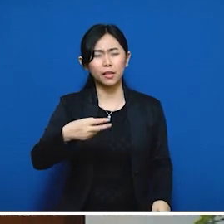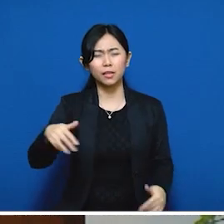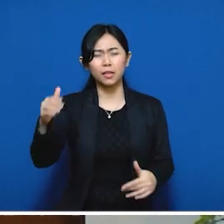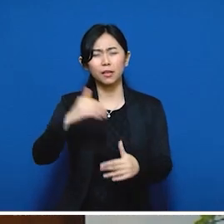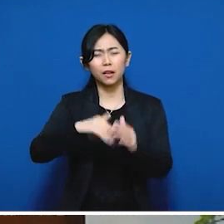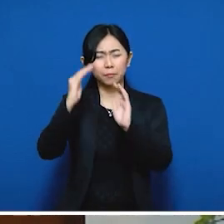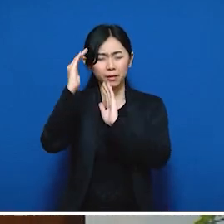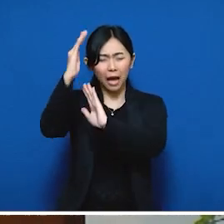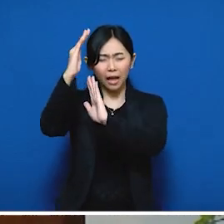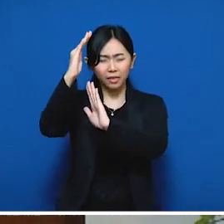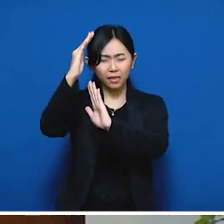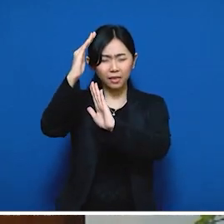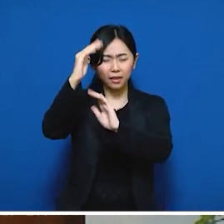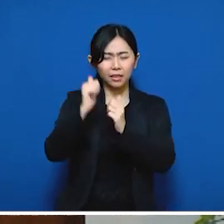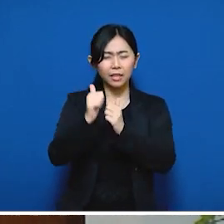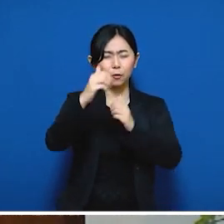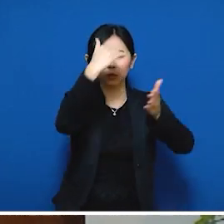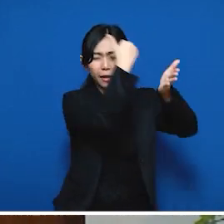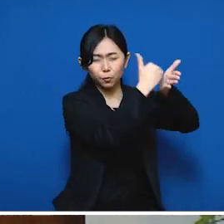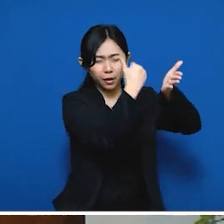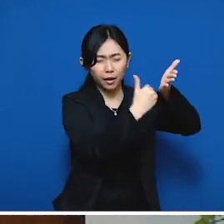kepatuhan untuk menaati setiap